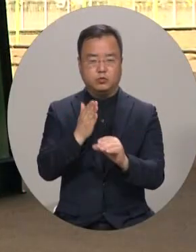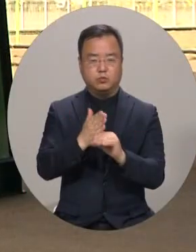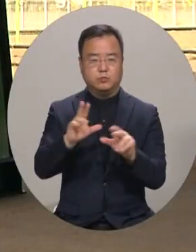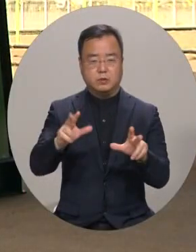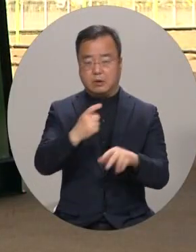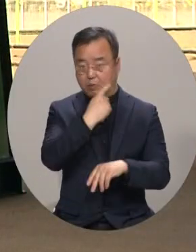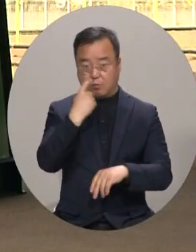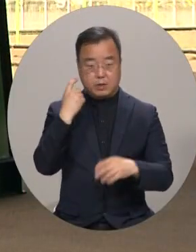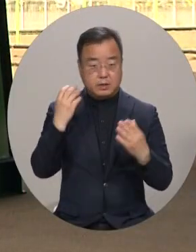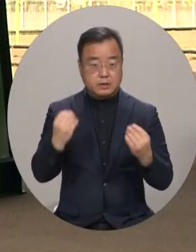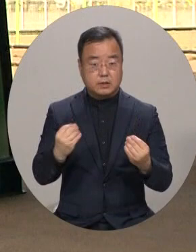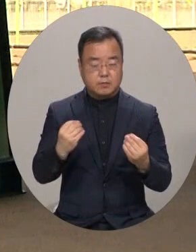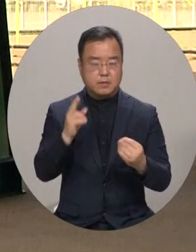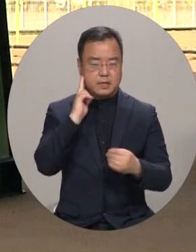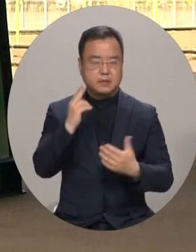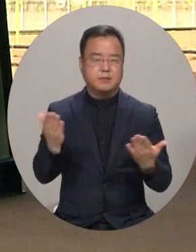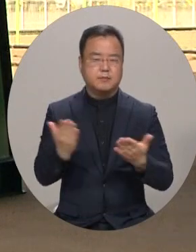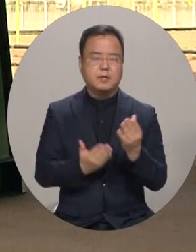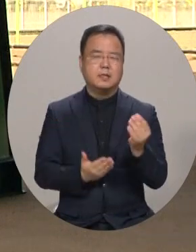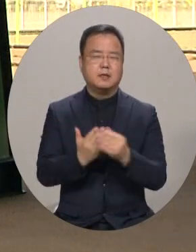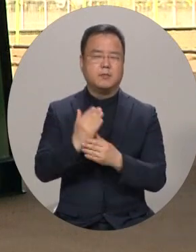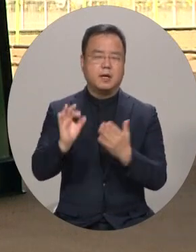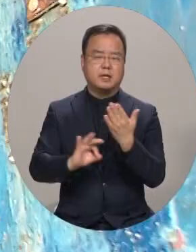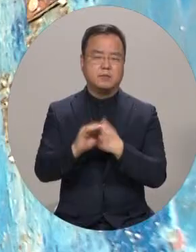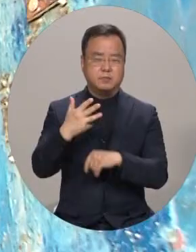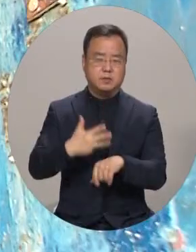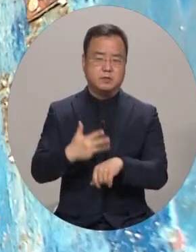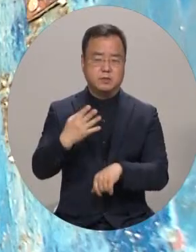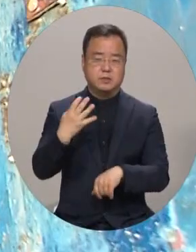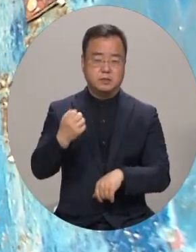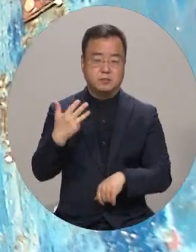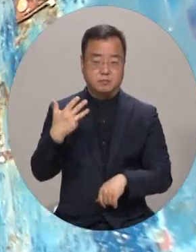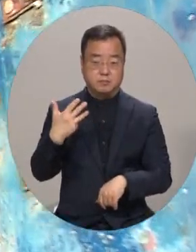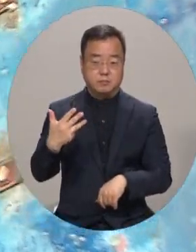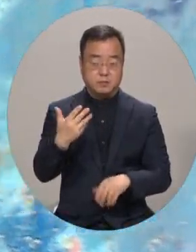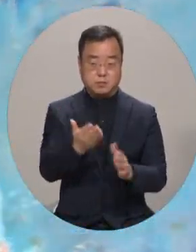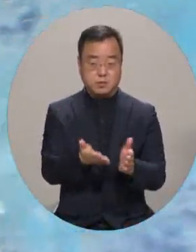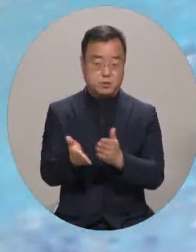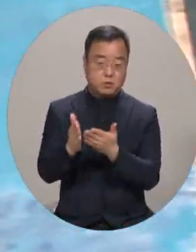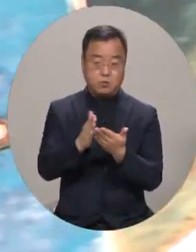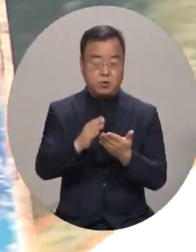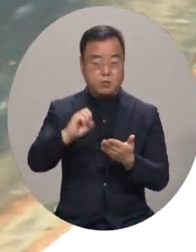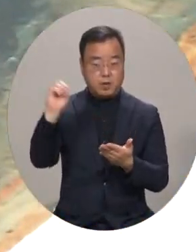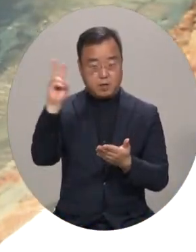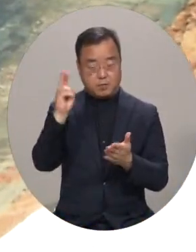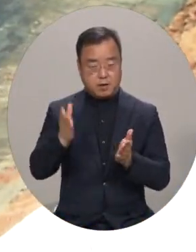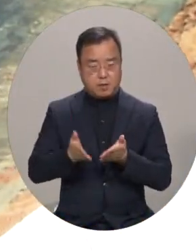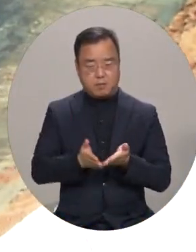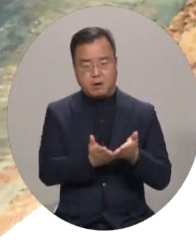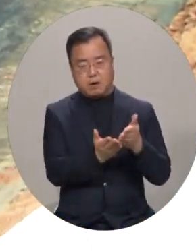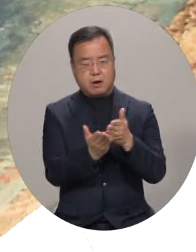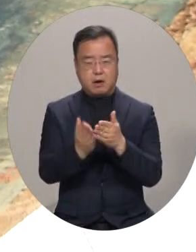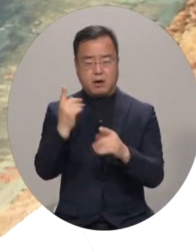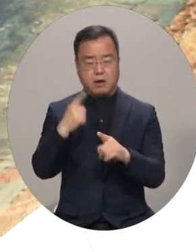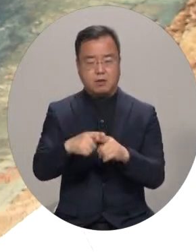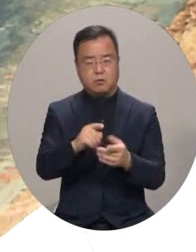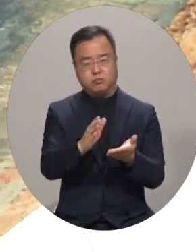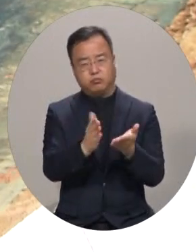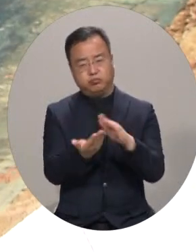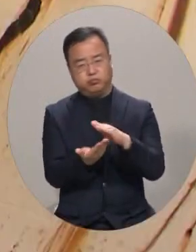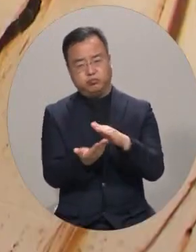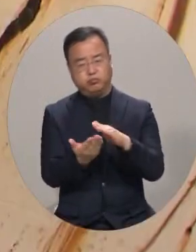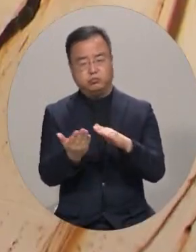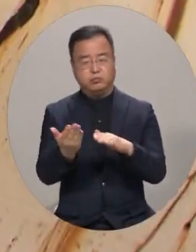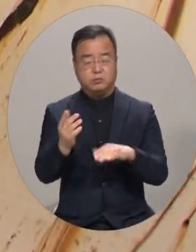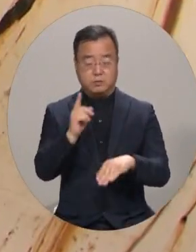확인된 사실은 참사 당일 오전 8시 48분 세월호가 갑자기 방향을 틀다가 기울어진 뒤 침몰했다